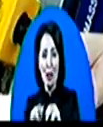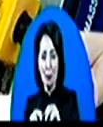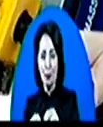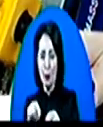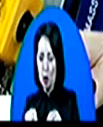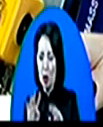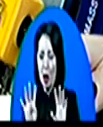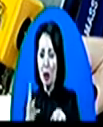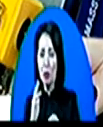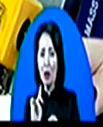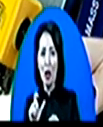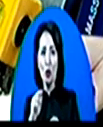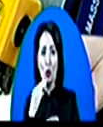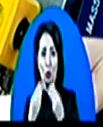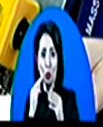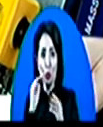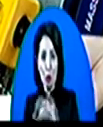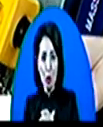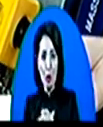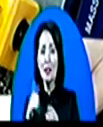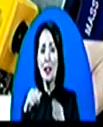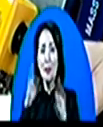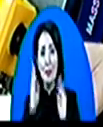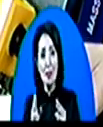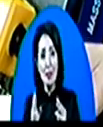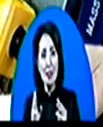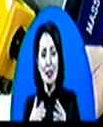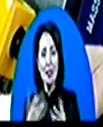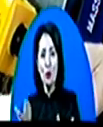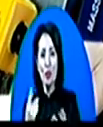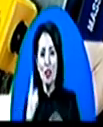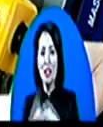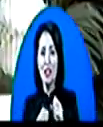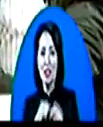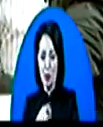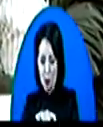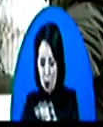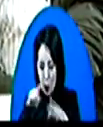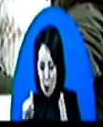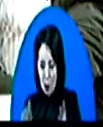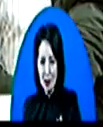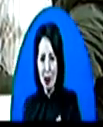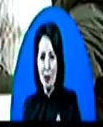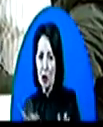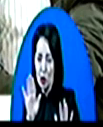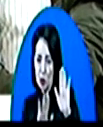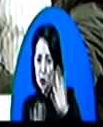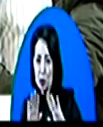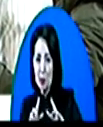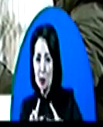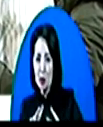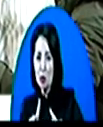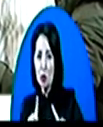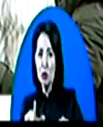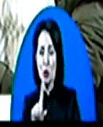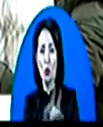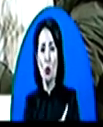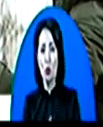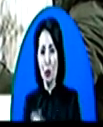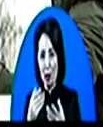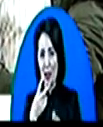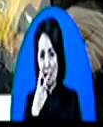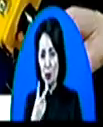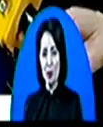нь шүүхэд шилжиж зарим нь шийдэгдсэн байна. Өөрөөр хэлбэл жил гарын хугацаанд нөхцөл байдал өөрчлөгдөж үр дүнч гарсан гэж үзэж